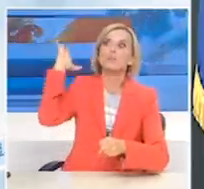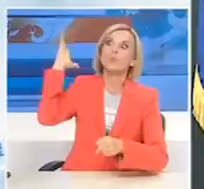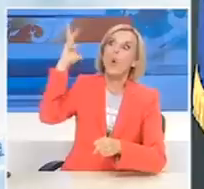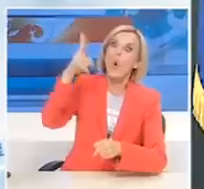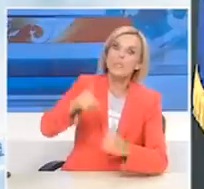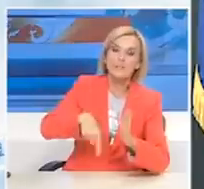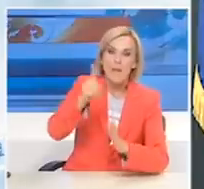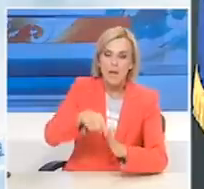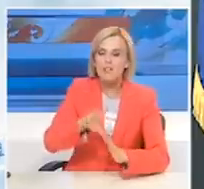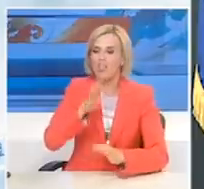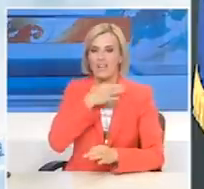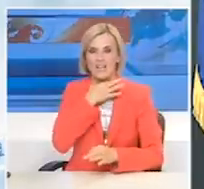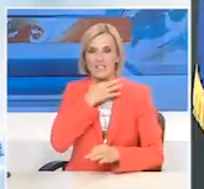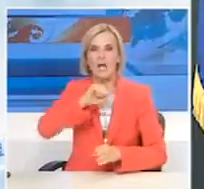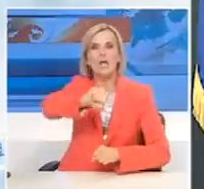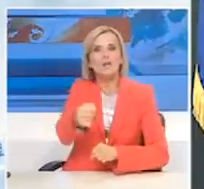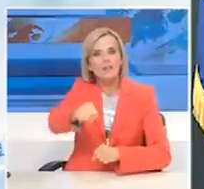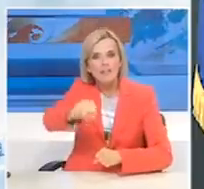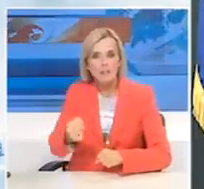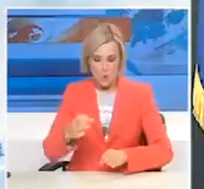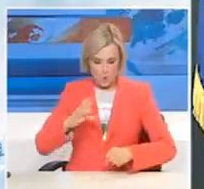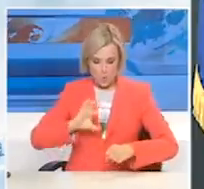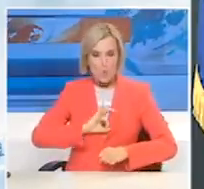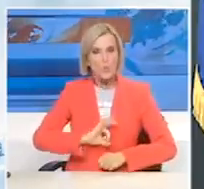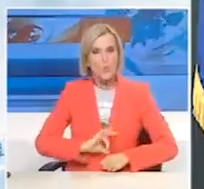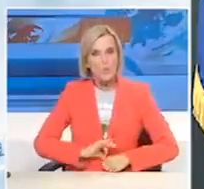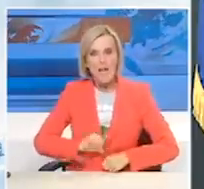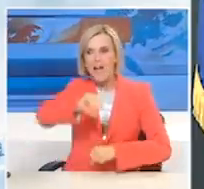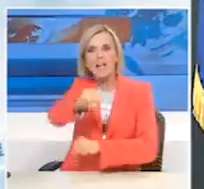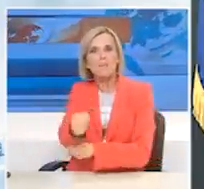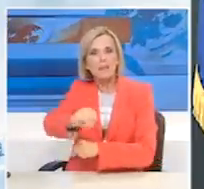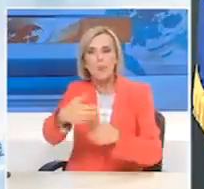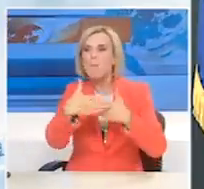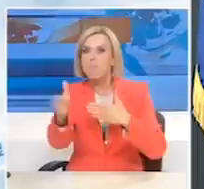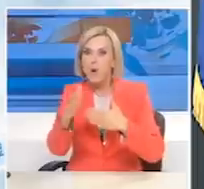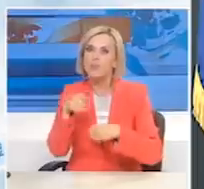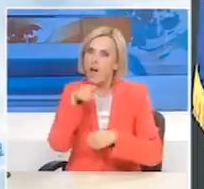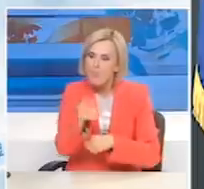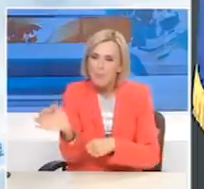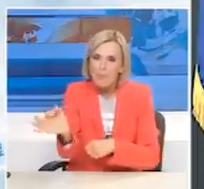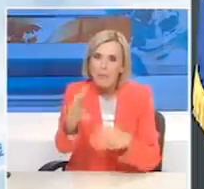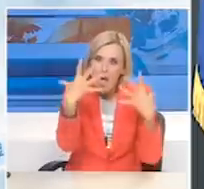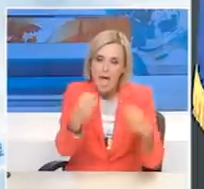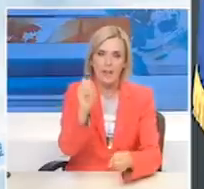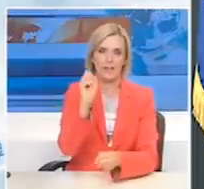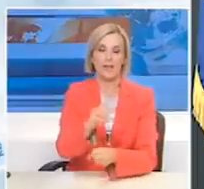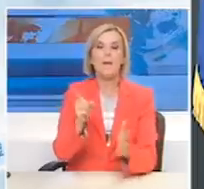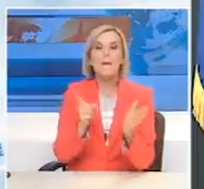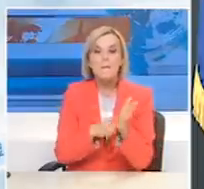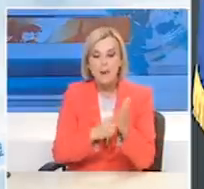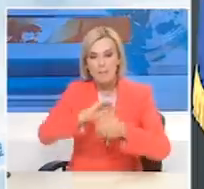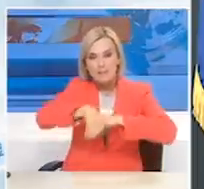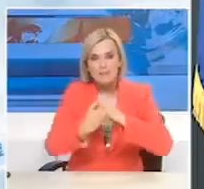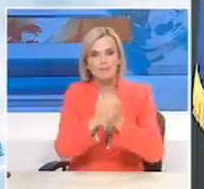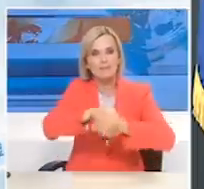ακουμπούμε. Παραδείγματος χάρη πόμολα, κουμπιά, χειρολαβές, είναι δυνητικά μολυσμένα με τον ιό ή και άλλους ιούς. Πρέπει να πλένουμε τα χέρια